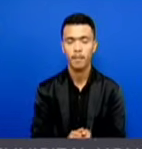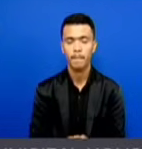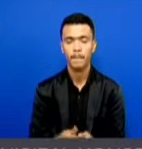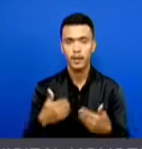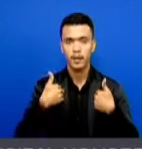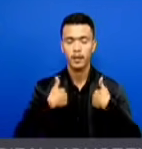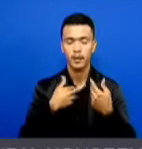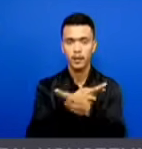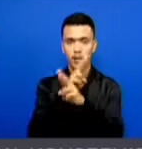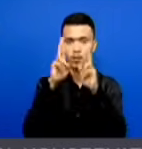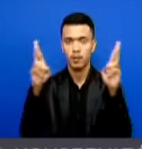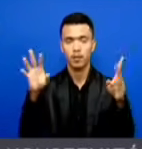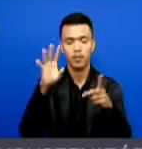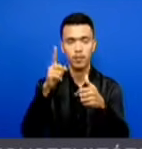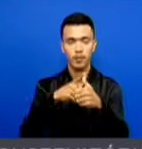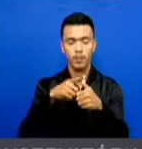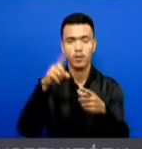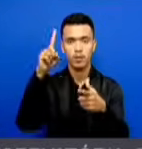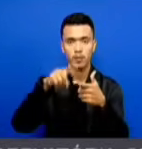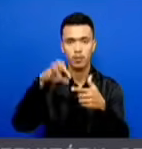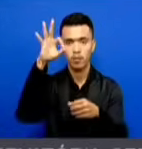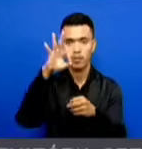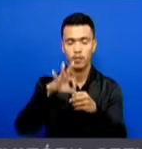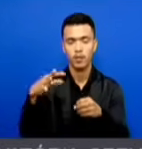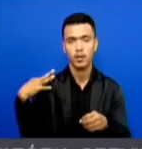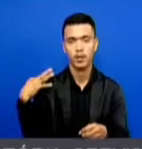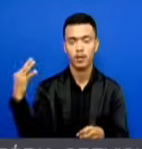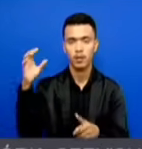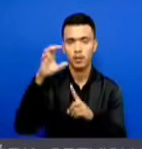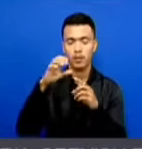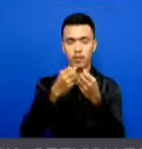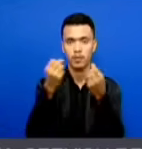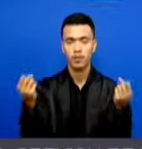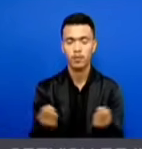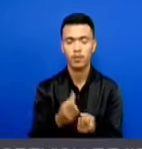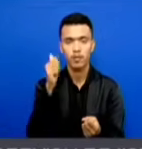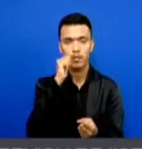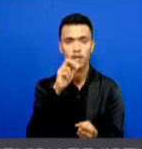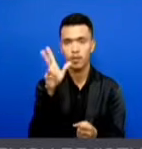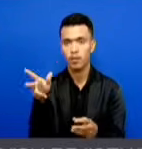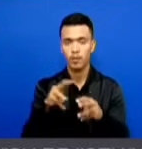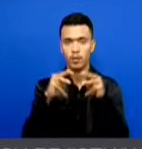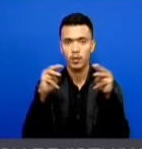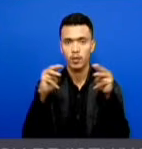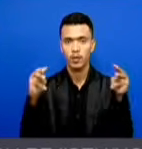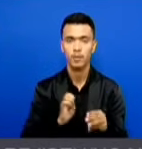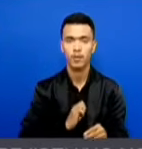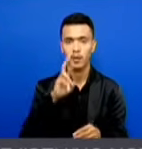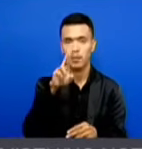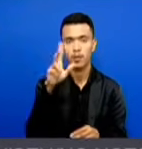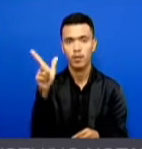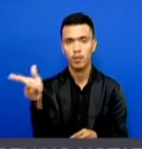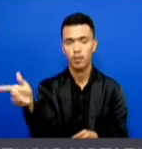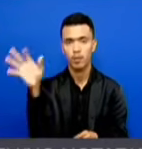Ia resultadu elisaun primeira to segunda volta, kandidatura sef suku feto tolululu ia munisipiu Ermera, nain